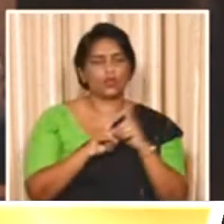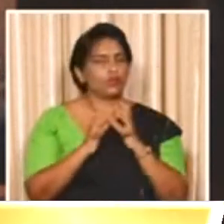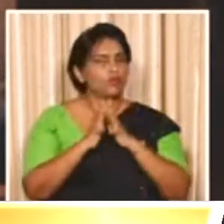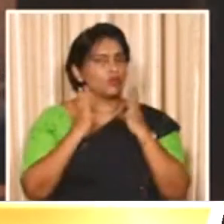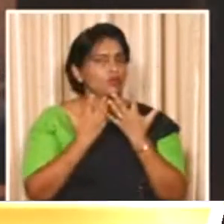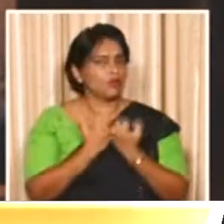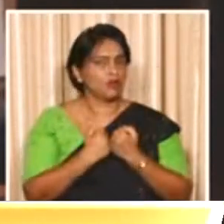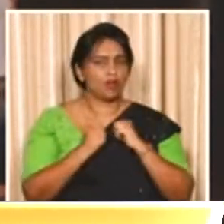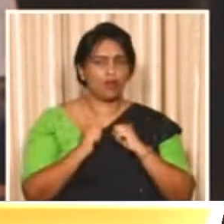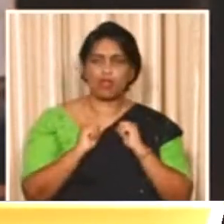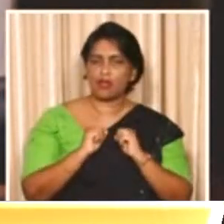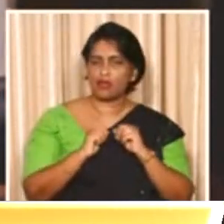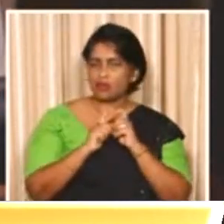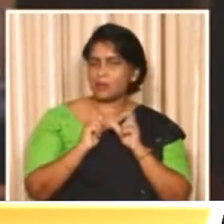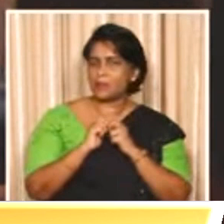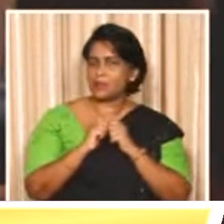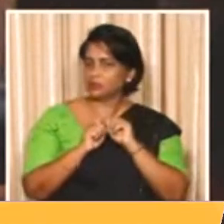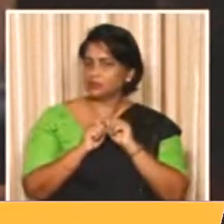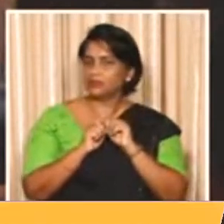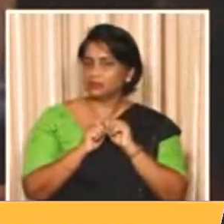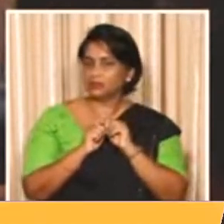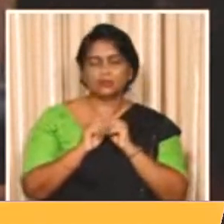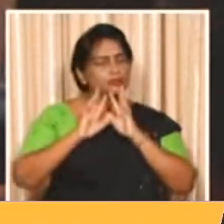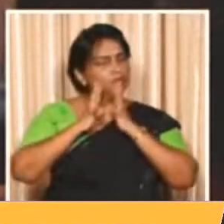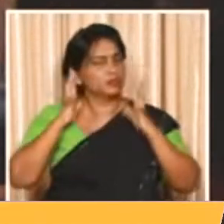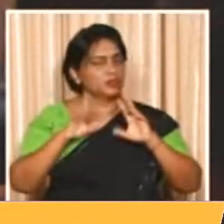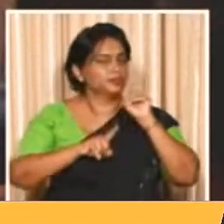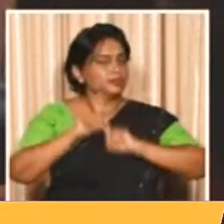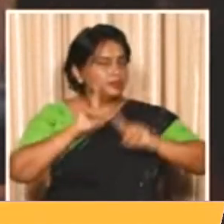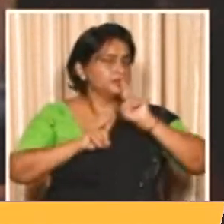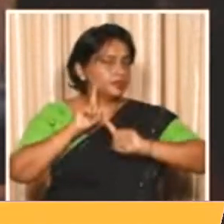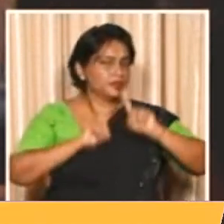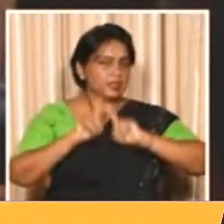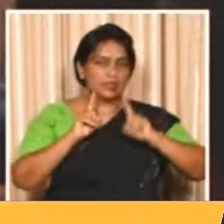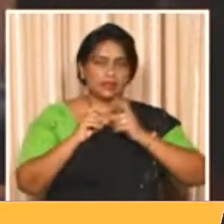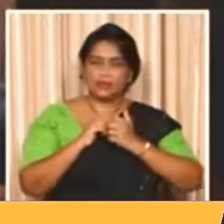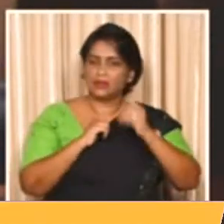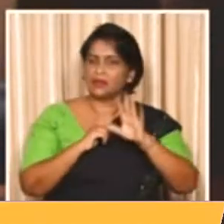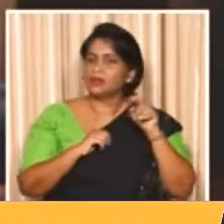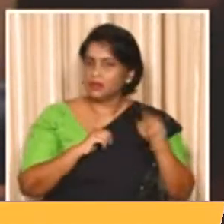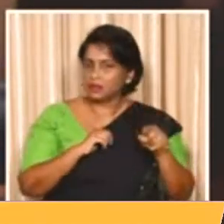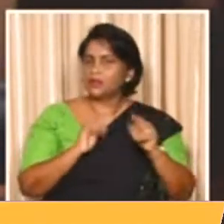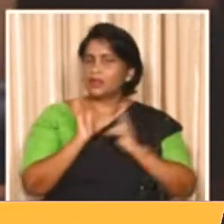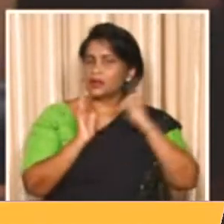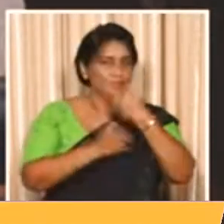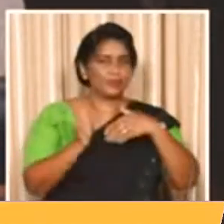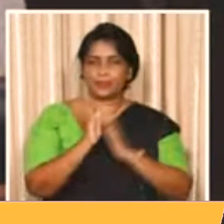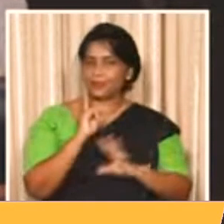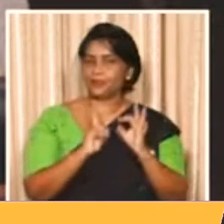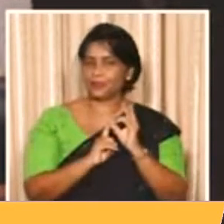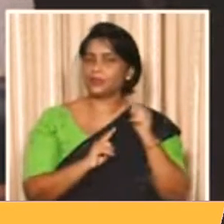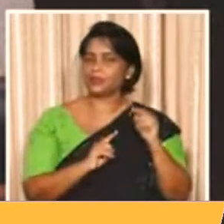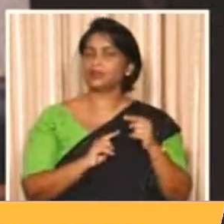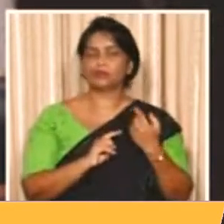ප්‍රමාණයක් ලංකාවට මේ ඩොලර් අර්බුදයේ තියෙද්දි ගේන්නේ කියන කාරණය පිළිබඳ ගැඹුරු සාකච්ඡා සංවාද මණ්ඩපයක් ඇති කරගත්තා. ඒ වගේම ජාතික ප්‍රතිපත්ති සම්පාදනය. ඒකෙදි